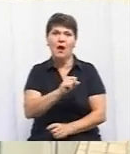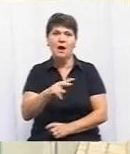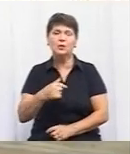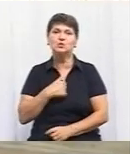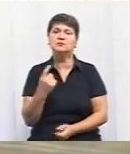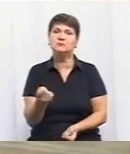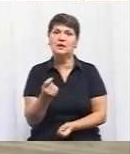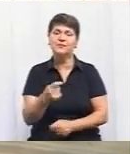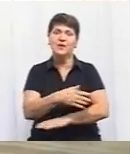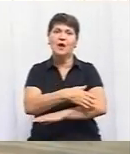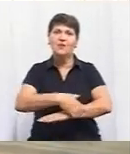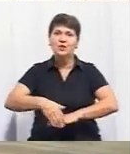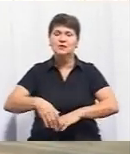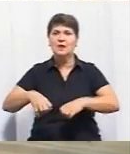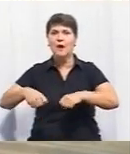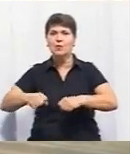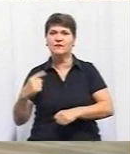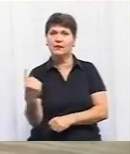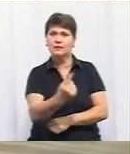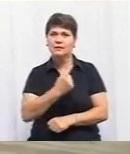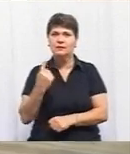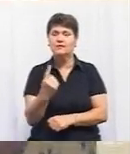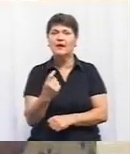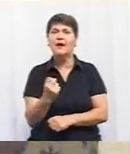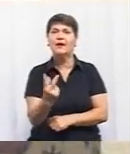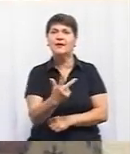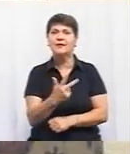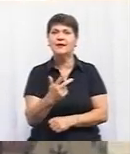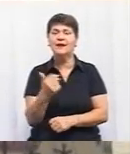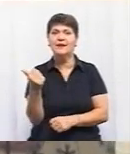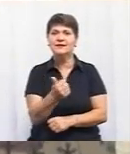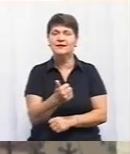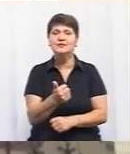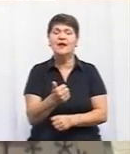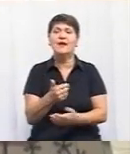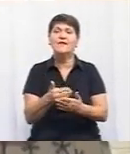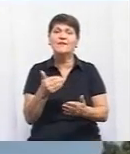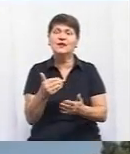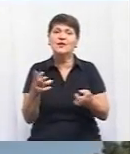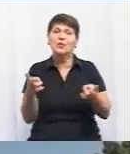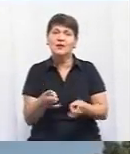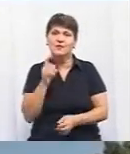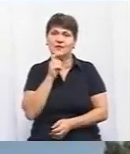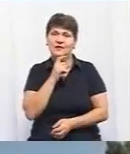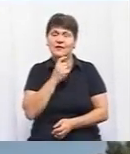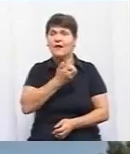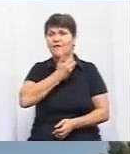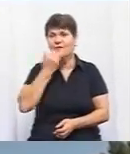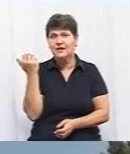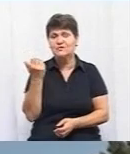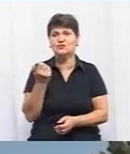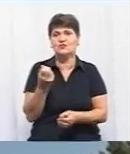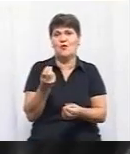мало. Вулицями мотоцикл курсуватиме кілька разів на тиждень, залежно від потреб вінничан. За виручені від продажу гроші